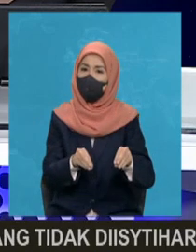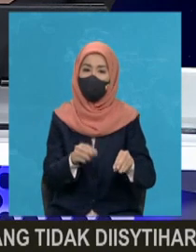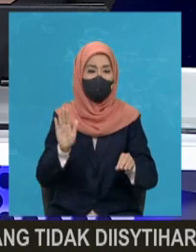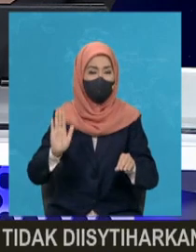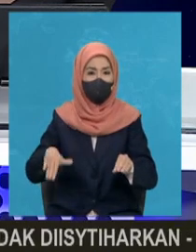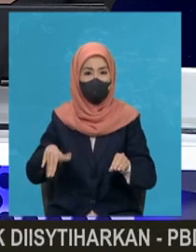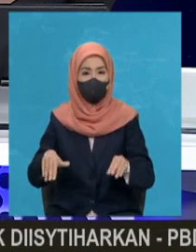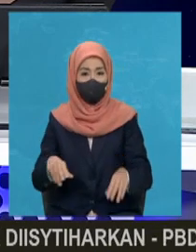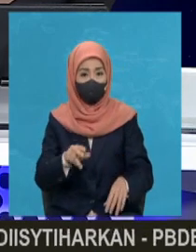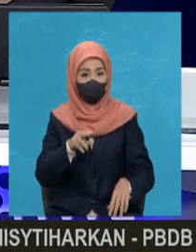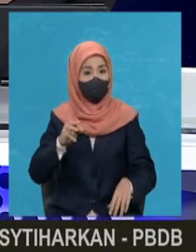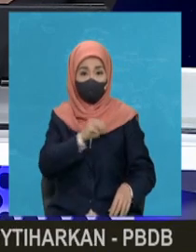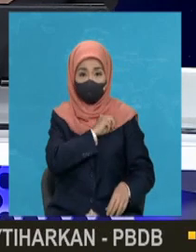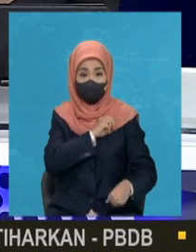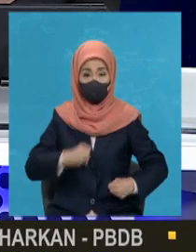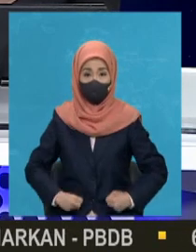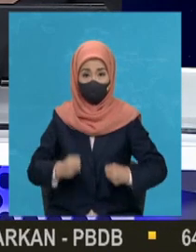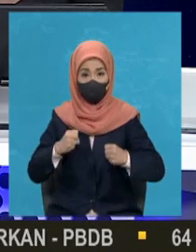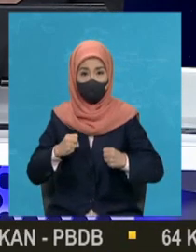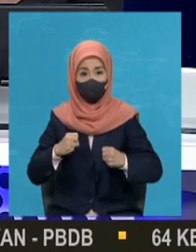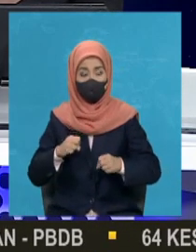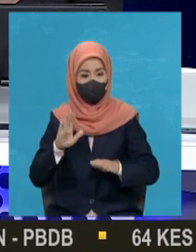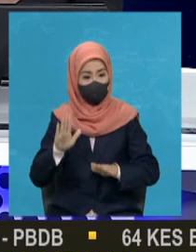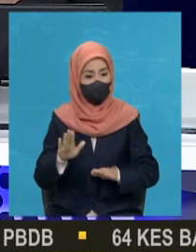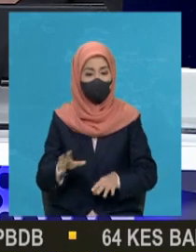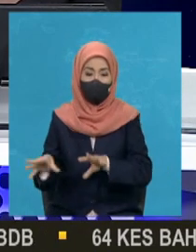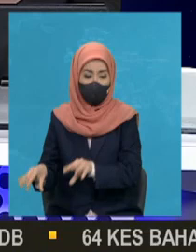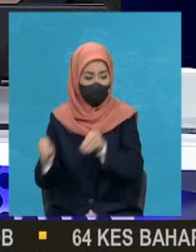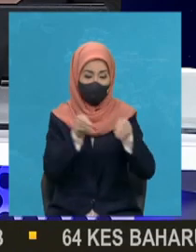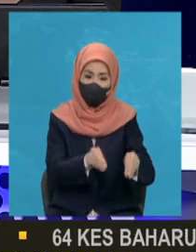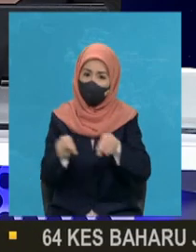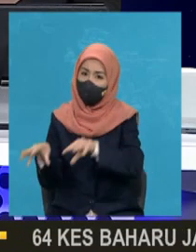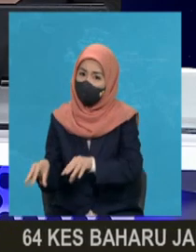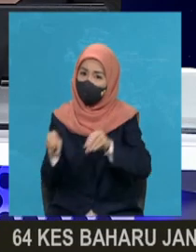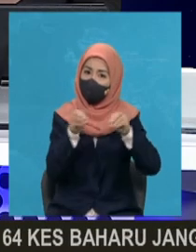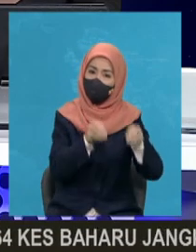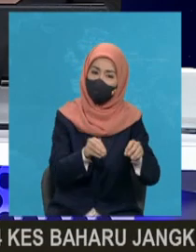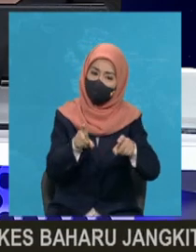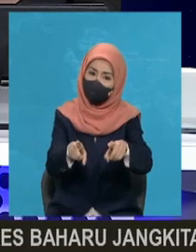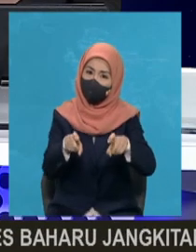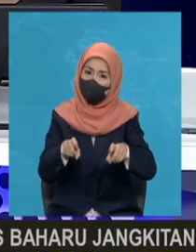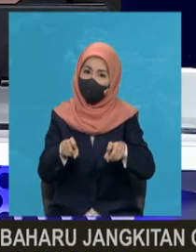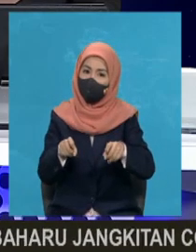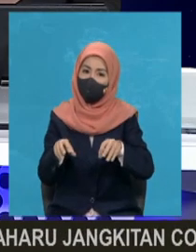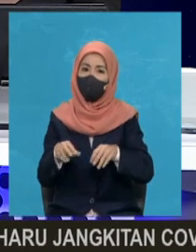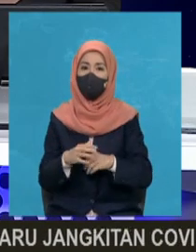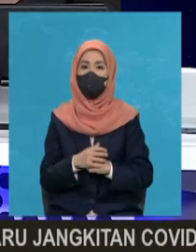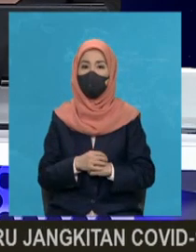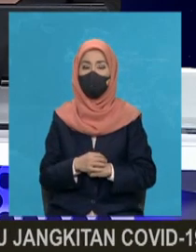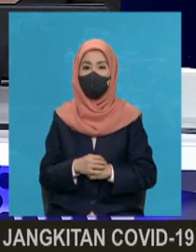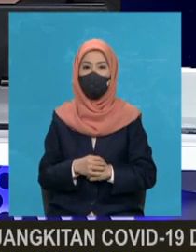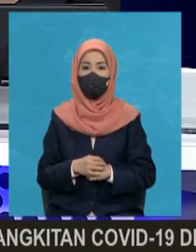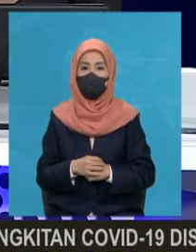Menteri Kesehatan menjelaskan pihaknya sedang berusaha untuk memindahkan kiss-kiss ini dengan segera bagi rawatan